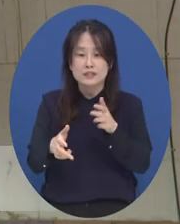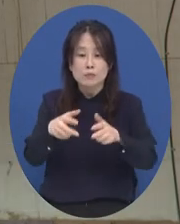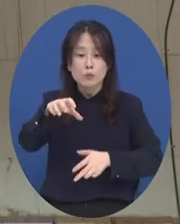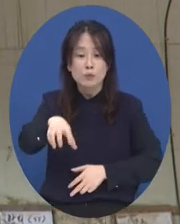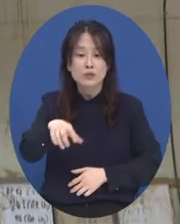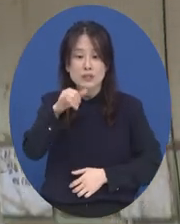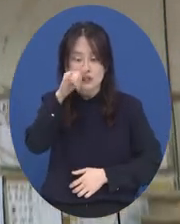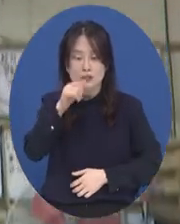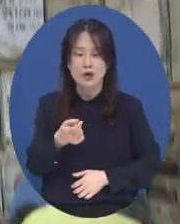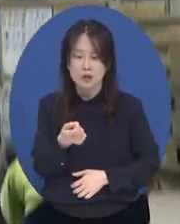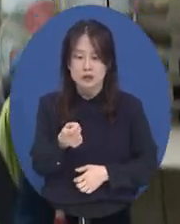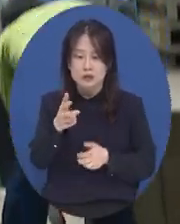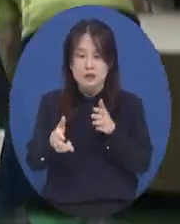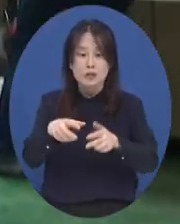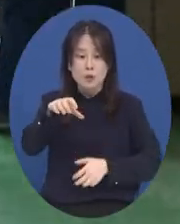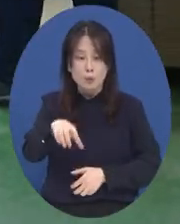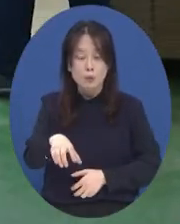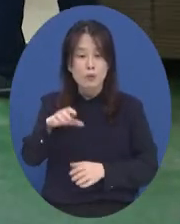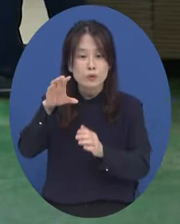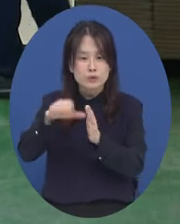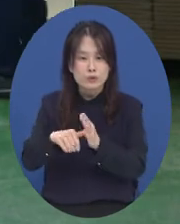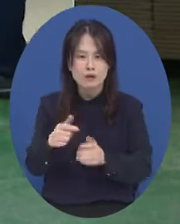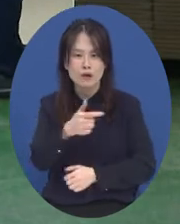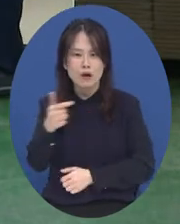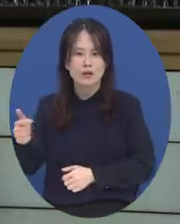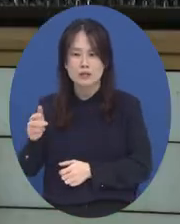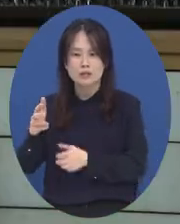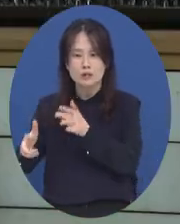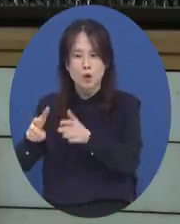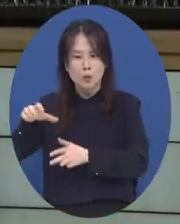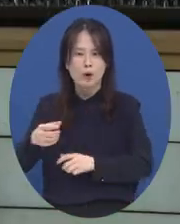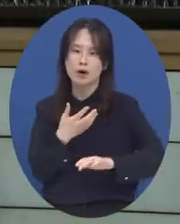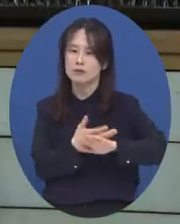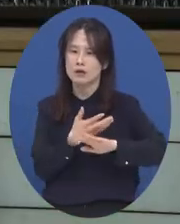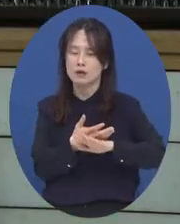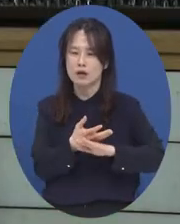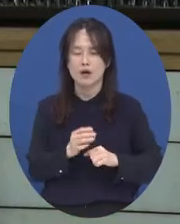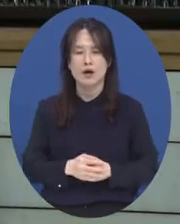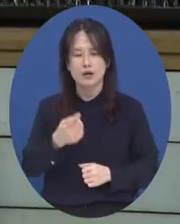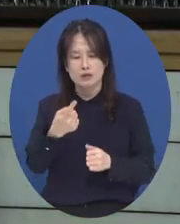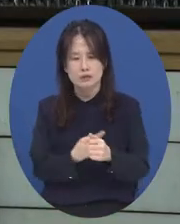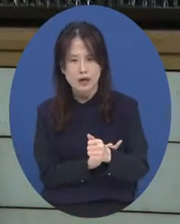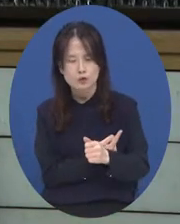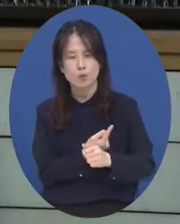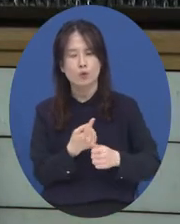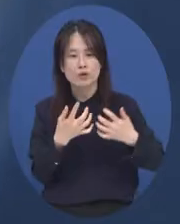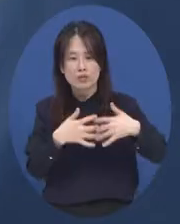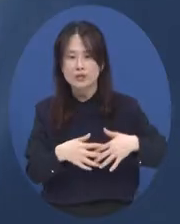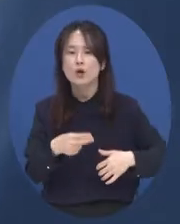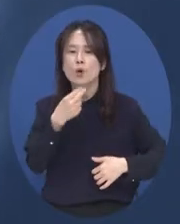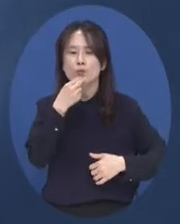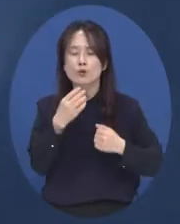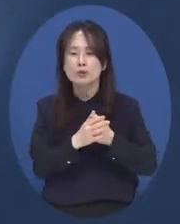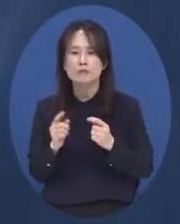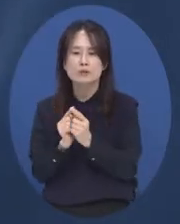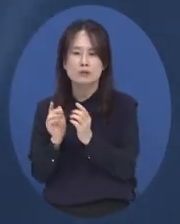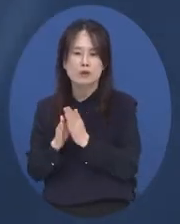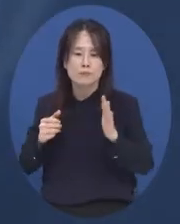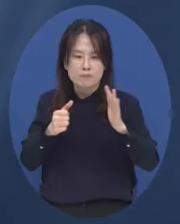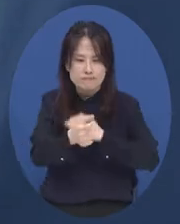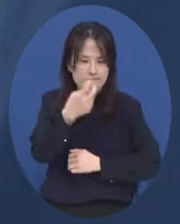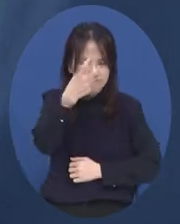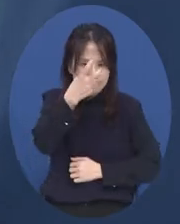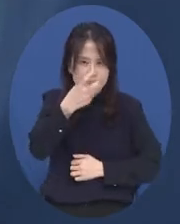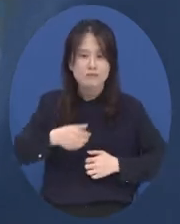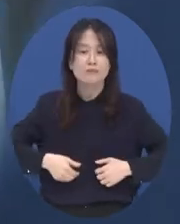입니다 소규모 사업장의 경우 대형 사업장과 달리 굴뚝 자동 측정기 가 없어 방문 점검 에 의존 할